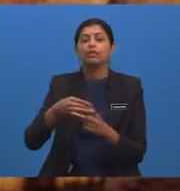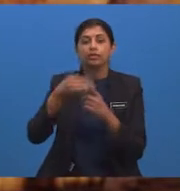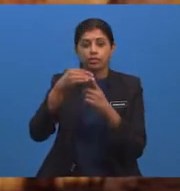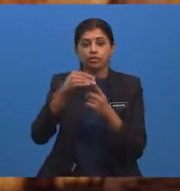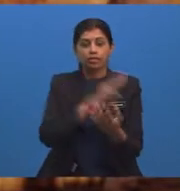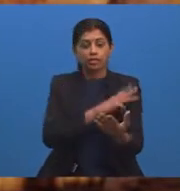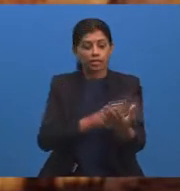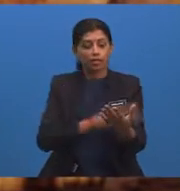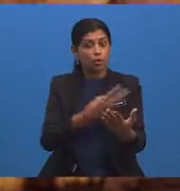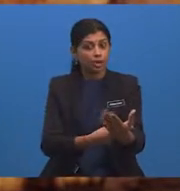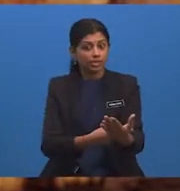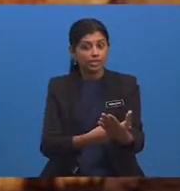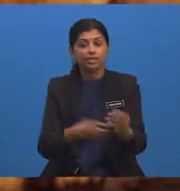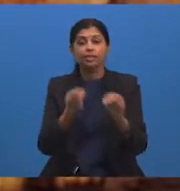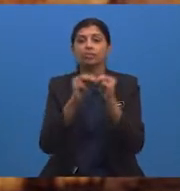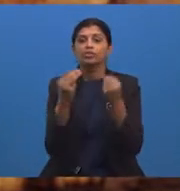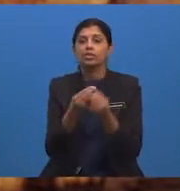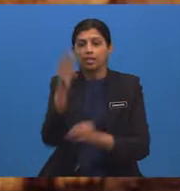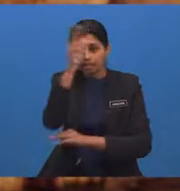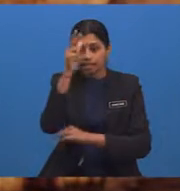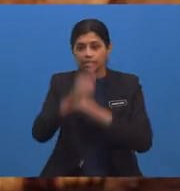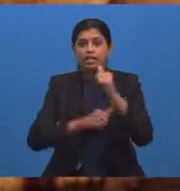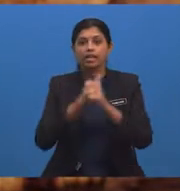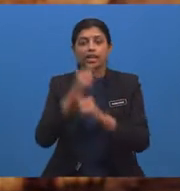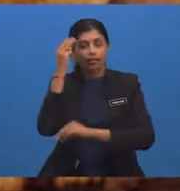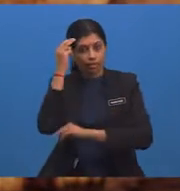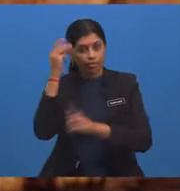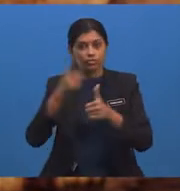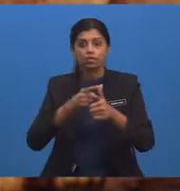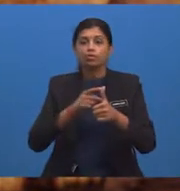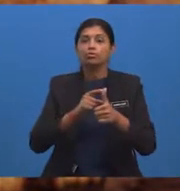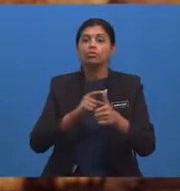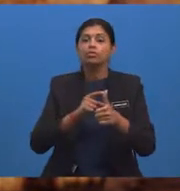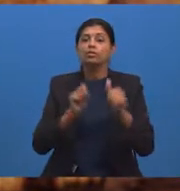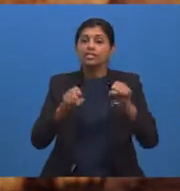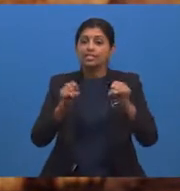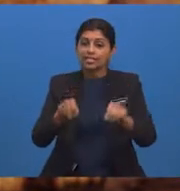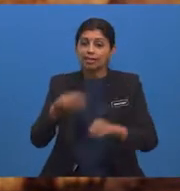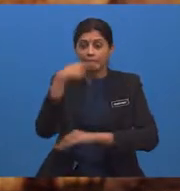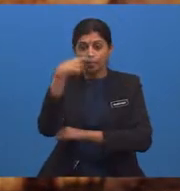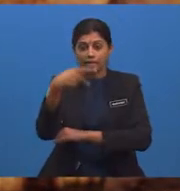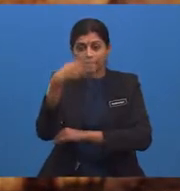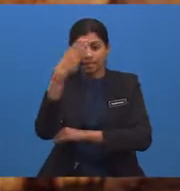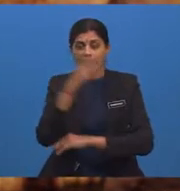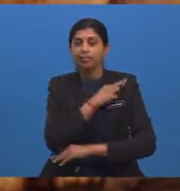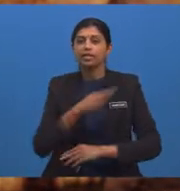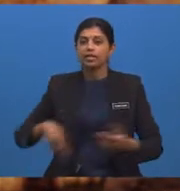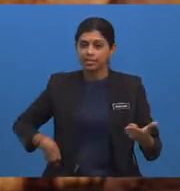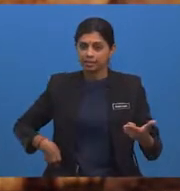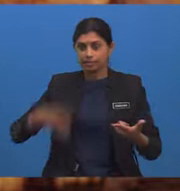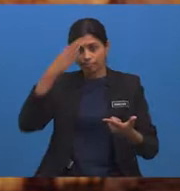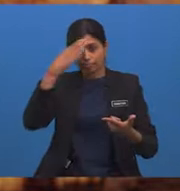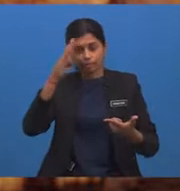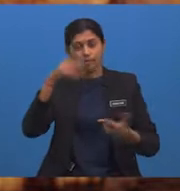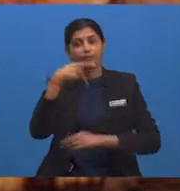masyarakat kerajaan alam Melayu, iaitu sistem pemerintahan beraja, kebijaksanaan pemerintah dan kegiatan